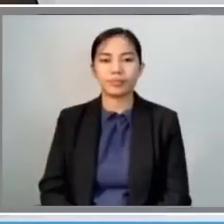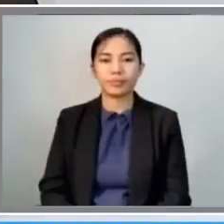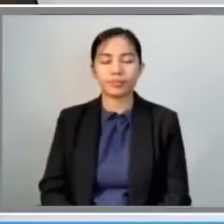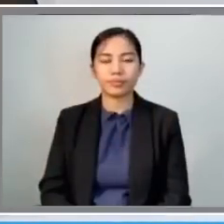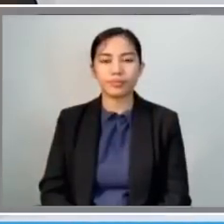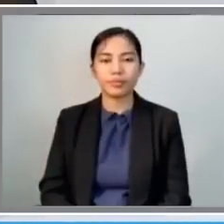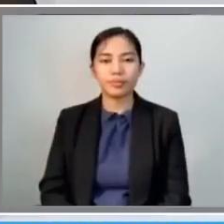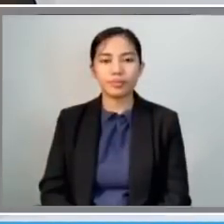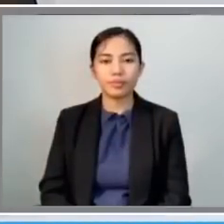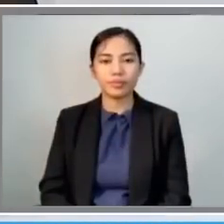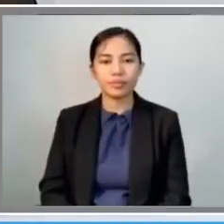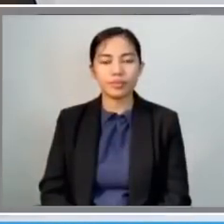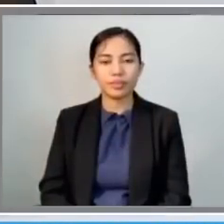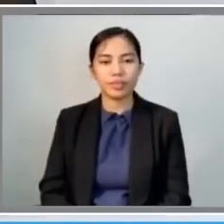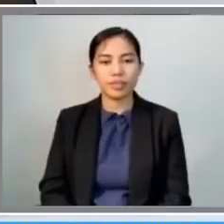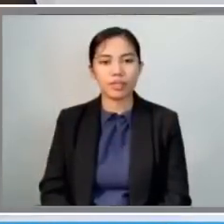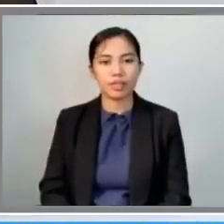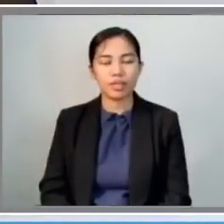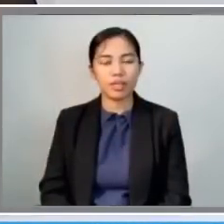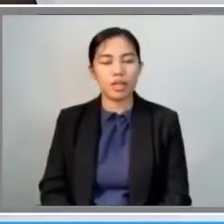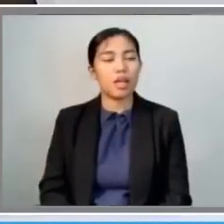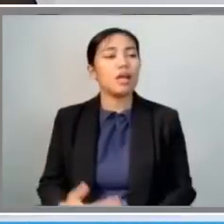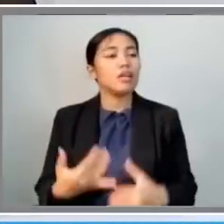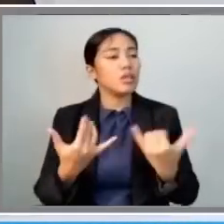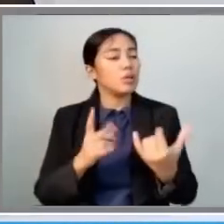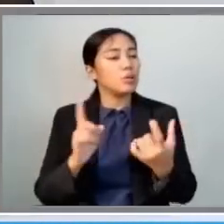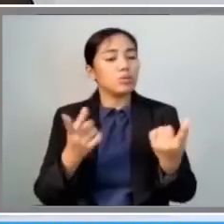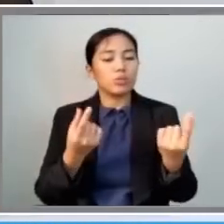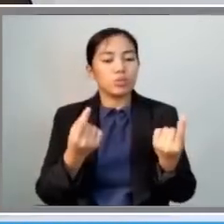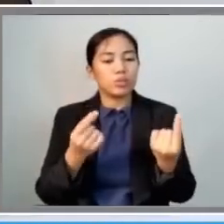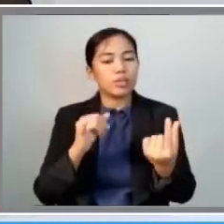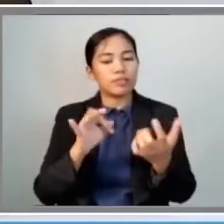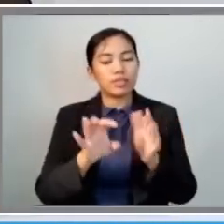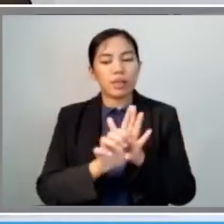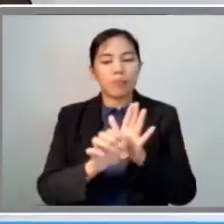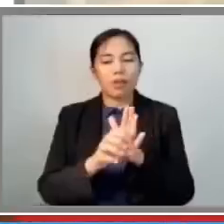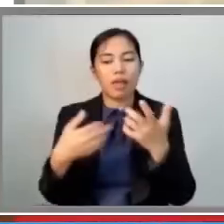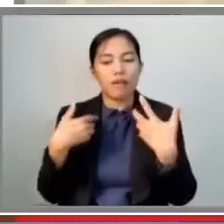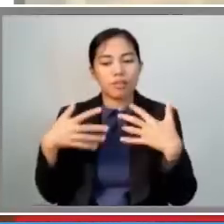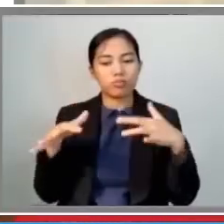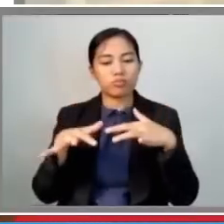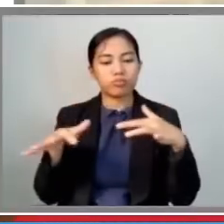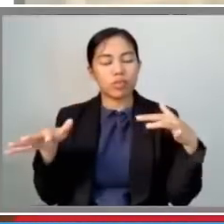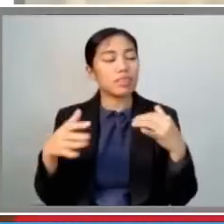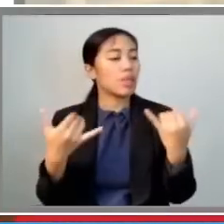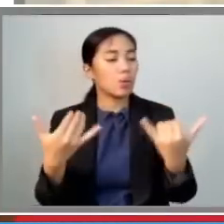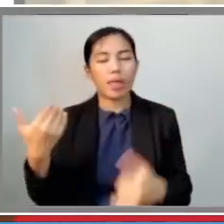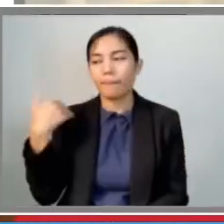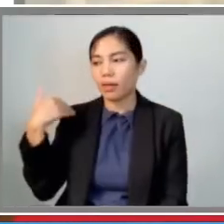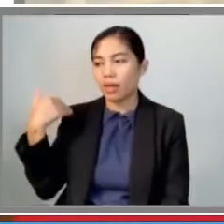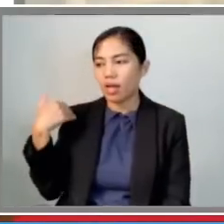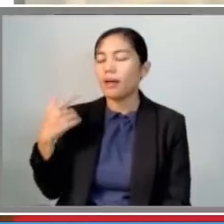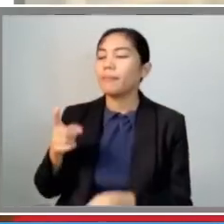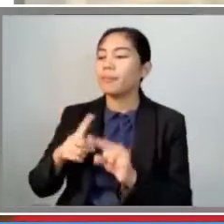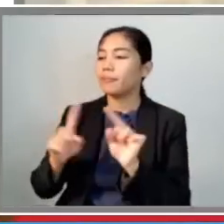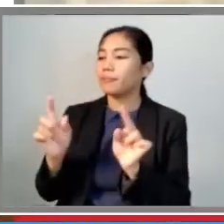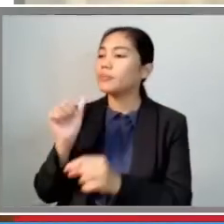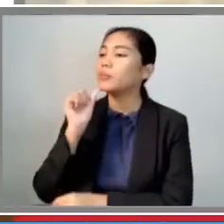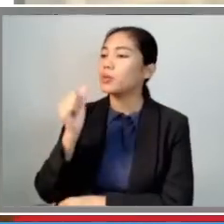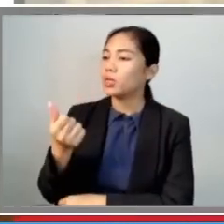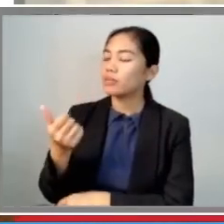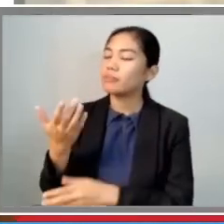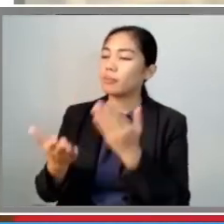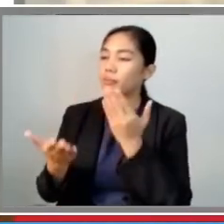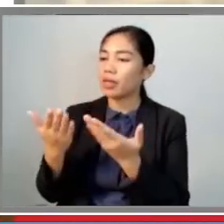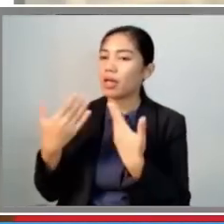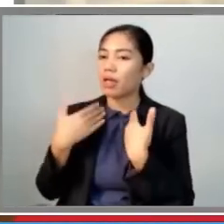kayong build up m sasakyan ah sa mga tollways ah sa ngayon po wala po Ano pero bukas po ah maing magkaroon pong